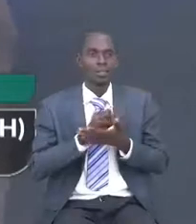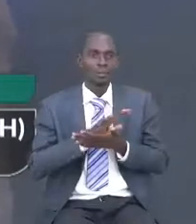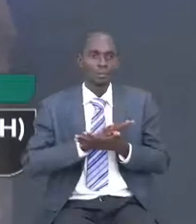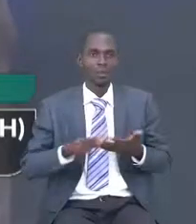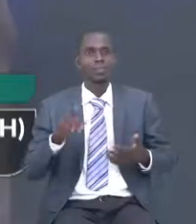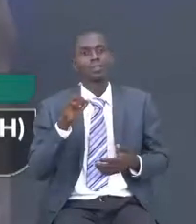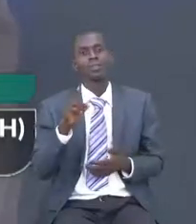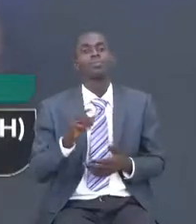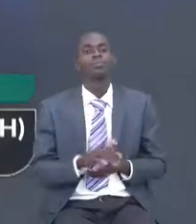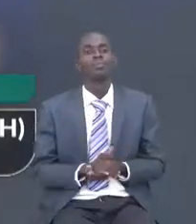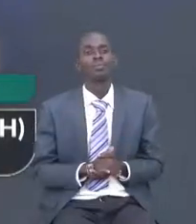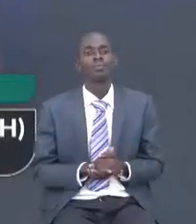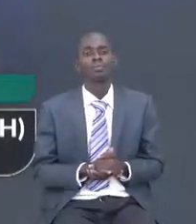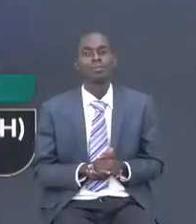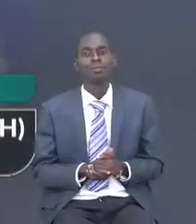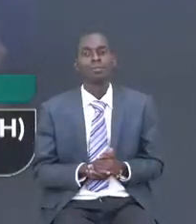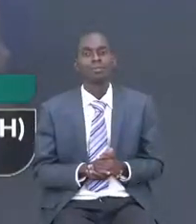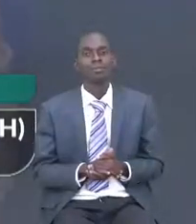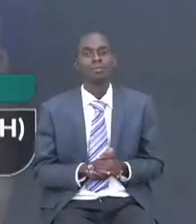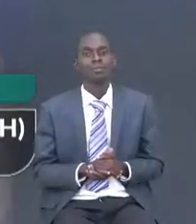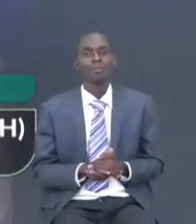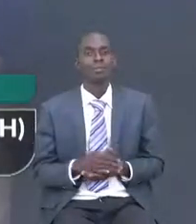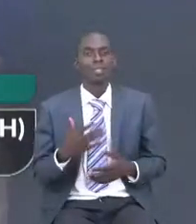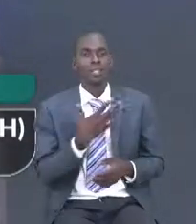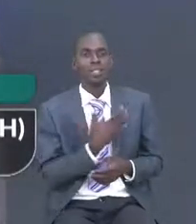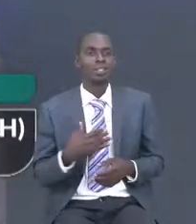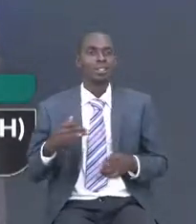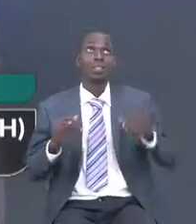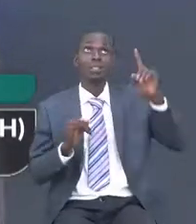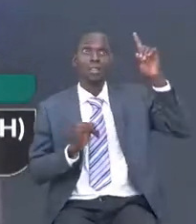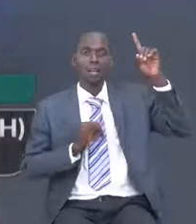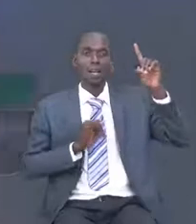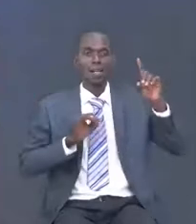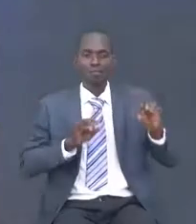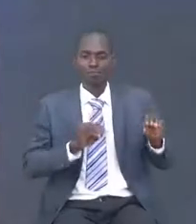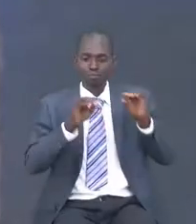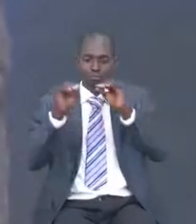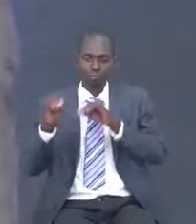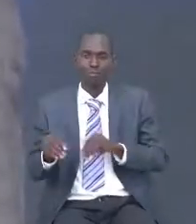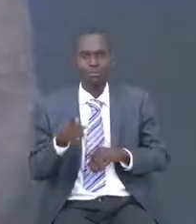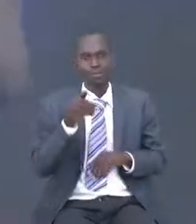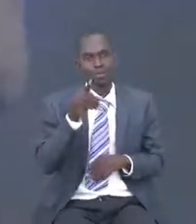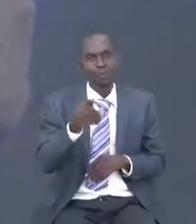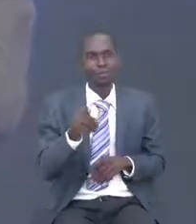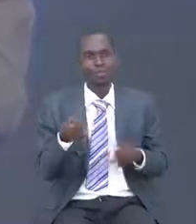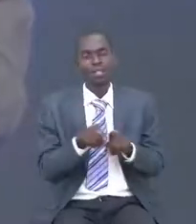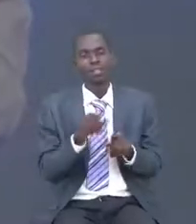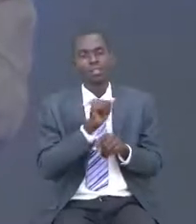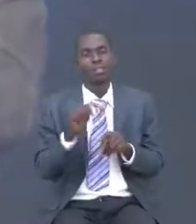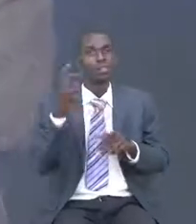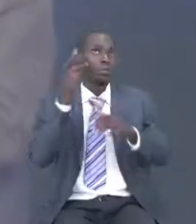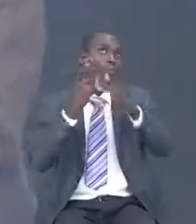consacré. Je t'avais consacré, je t'avais mis à part, je t'avais établi